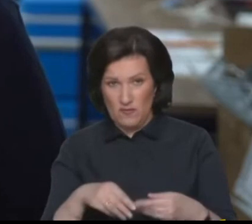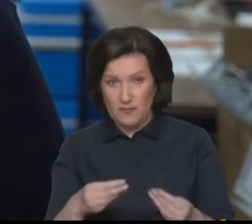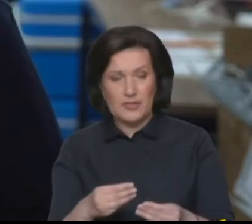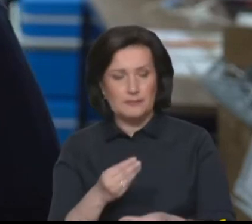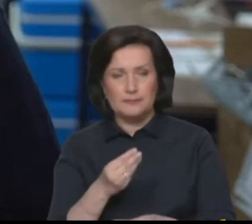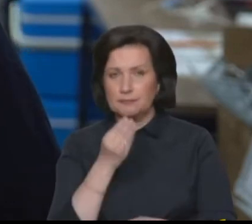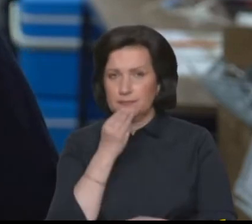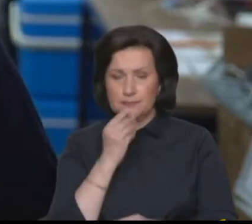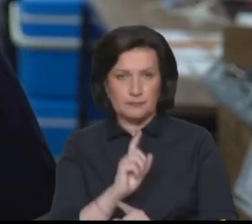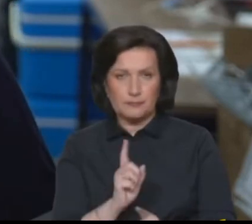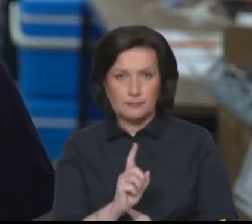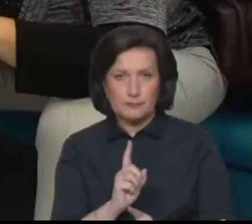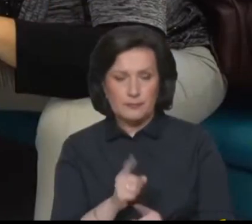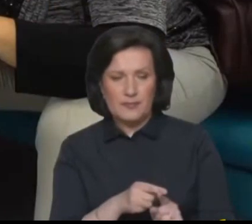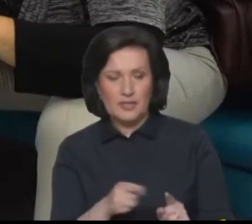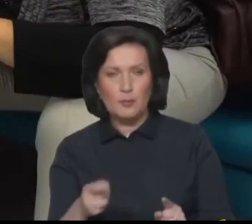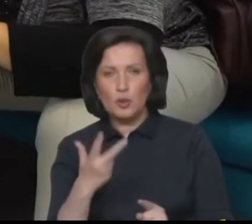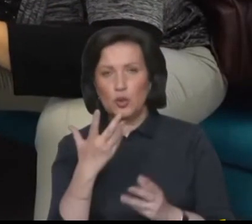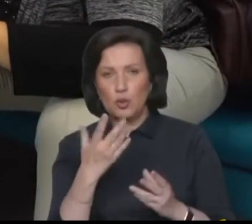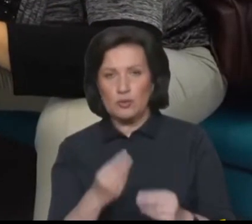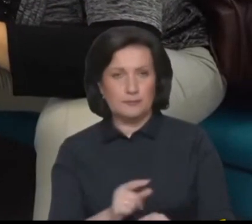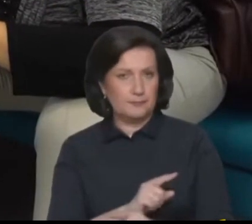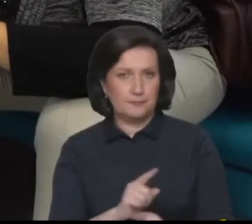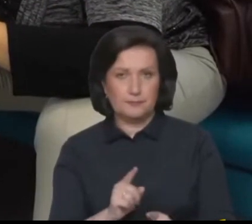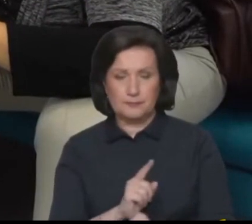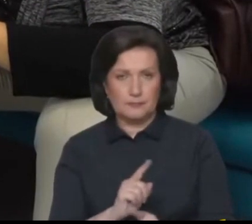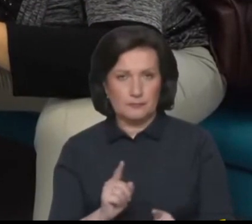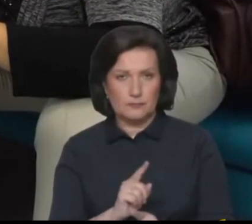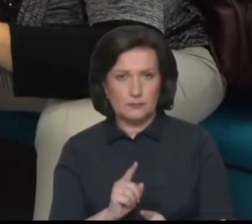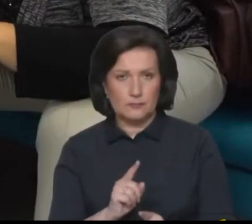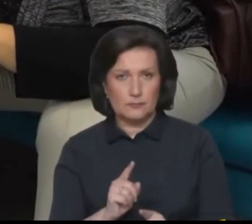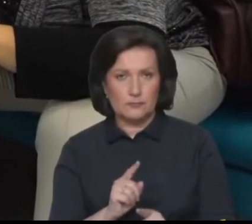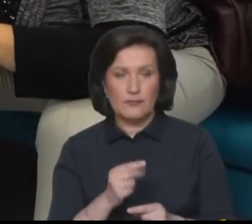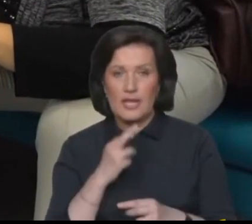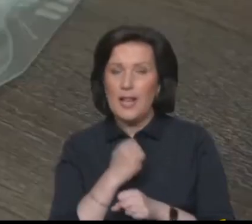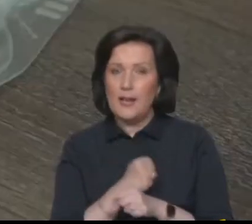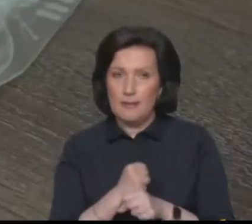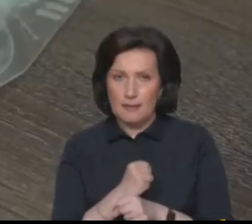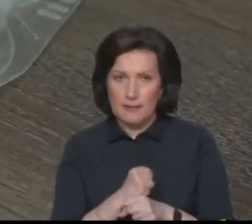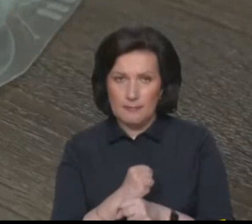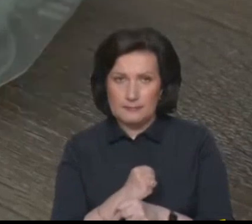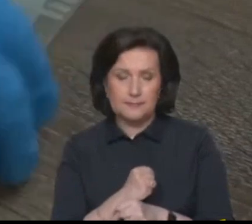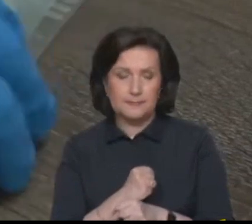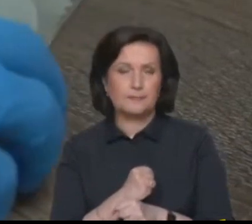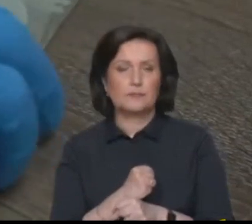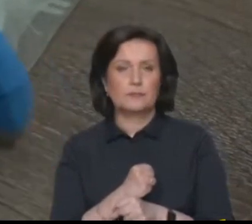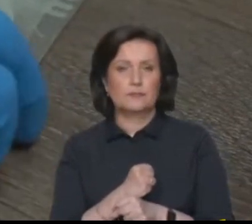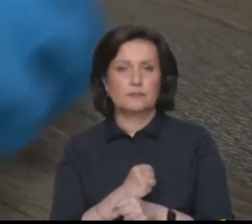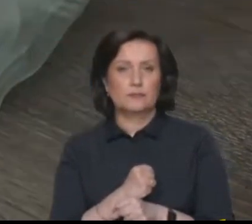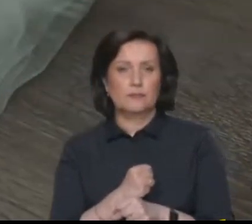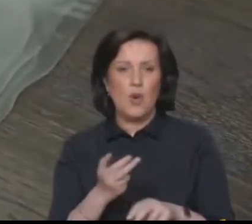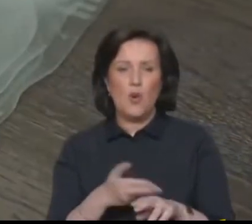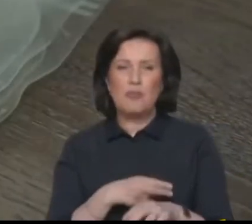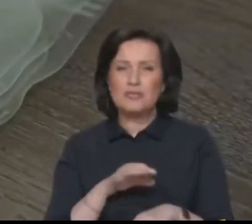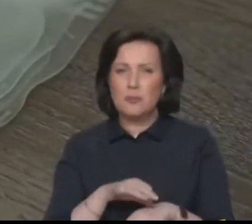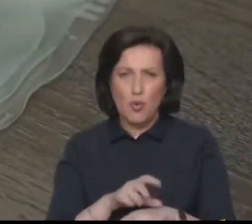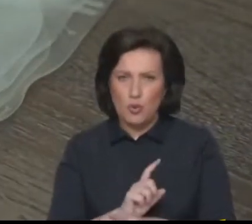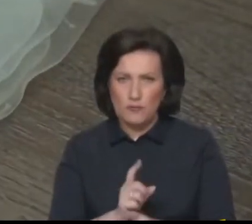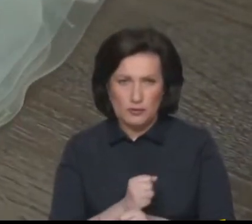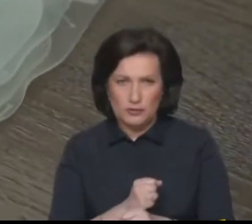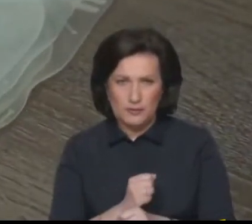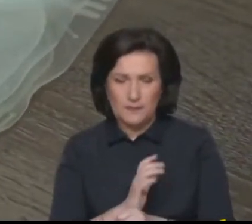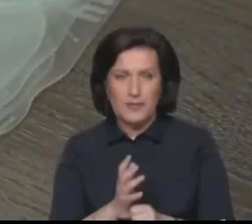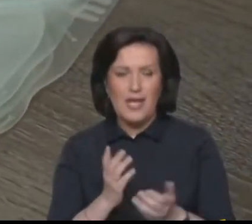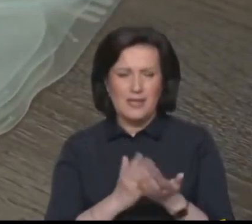вживати певний час, там на протязі 3 днів не вживати певні ліки, зрозуміло, обезболюючі, тобто там